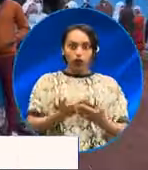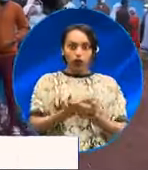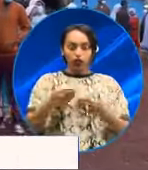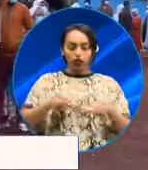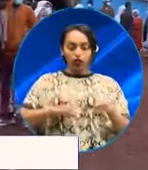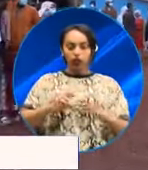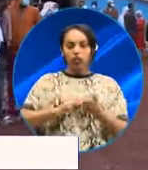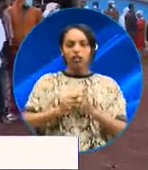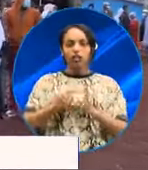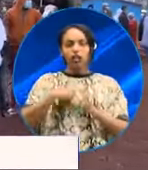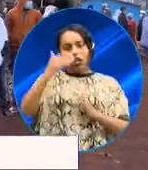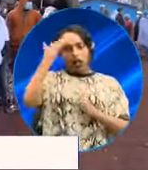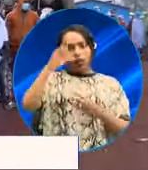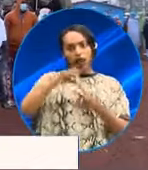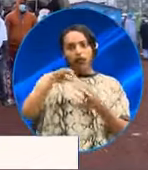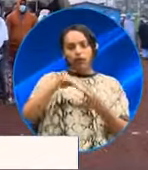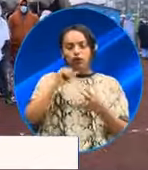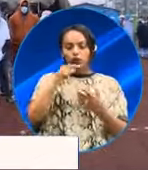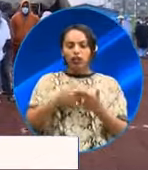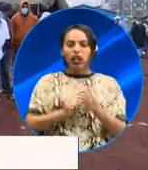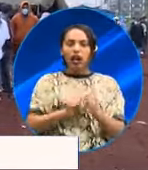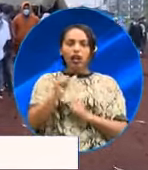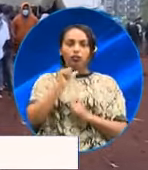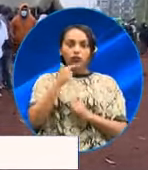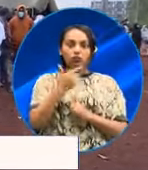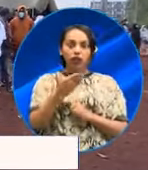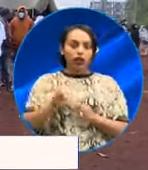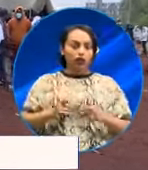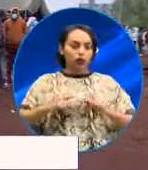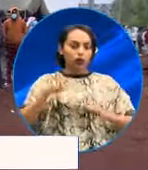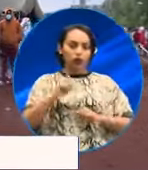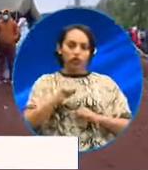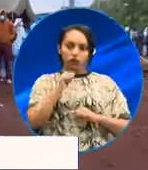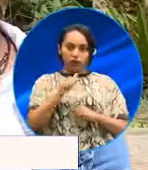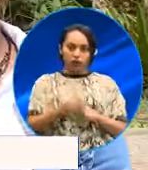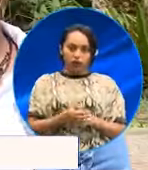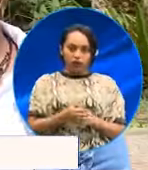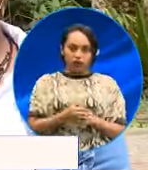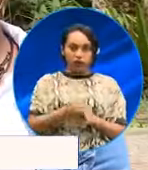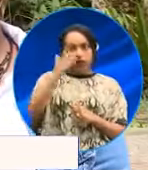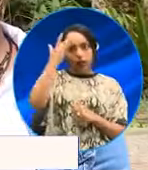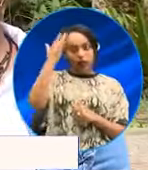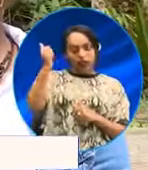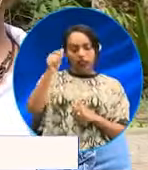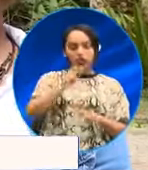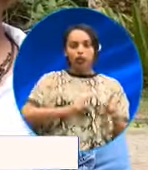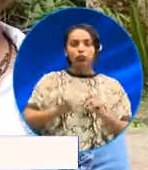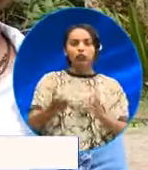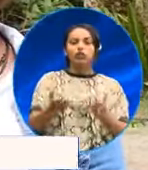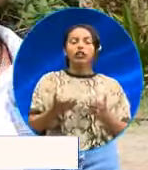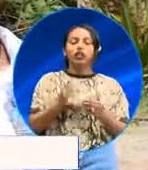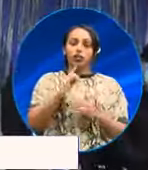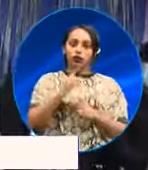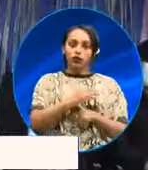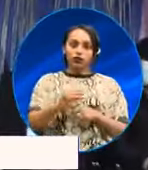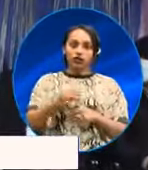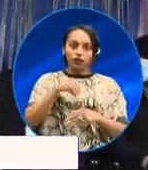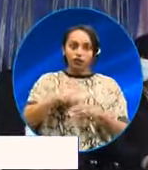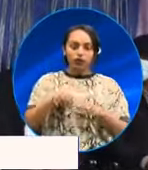ነገር ማለት ነው። እኔ ለምን አልተመረጥኩም እኔ ለምን አላለፍኩም ምናምን ይባል ነገር መኖር የለበትም። ለምን ህዝቡ የፈለገው